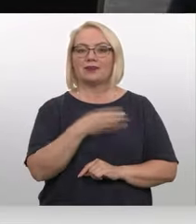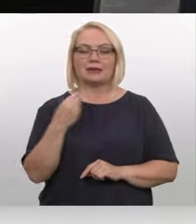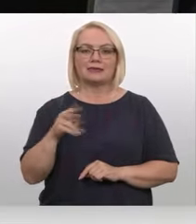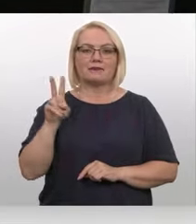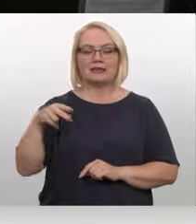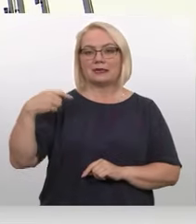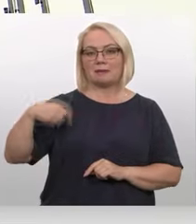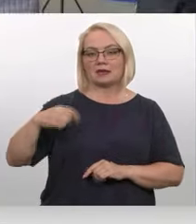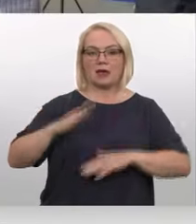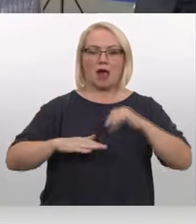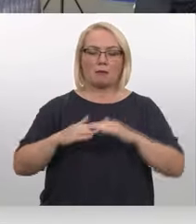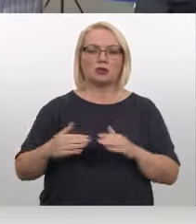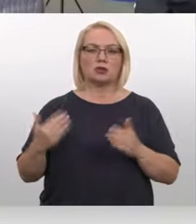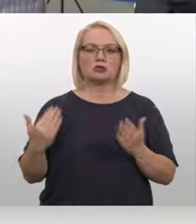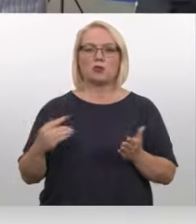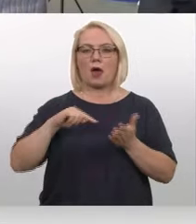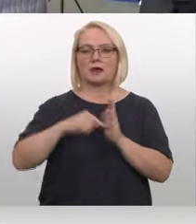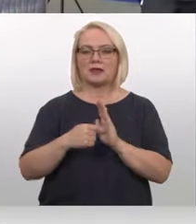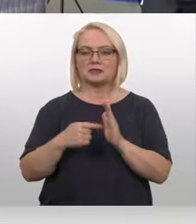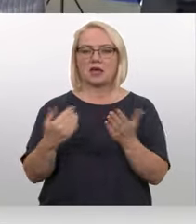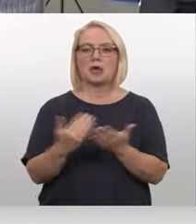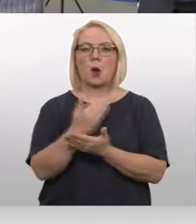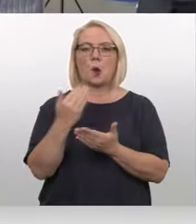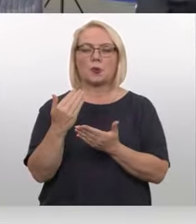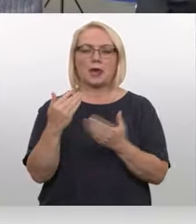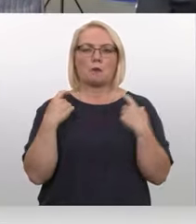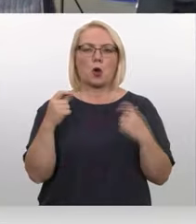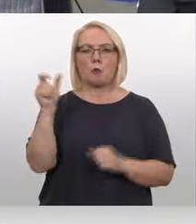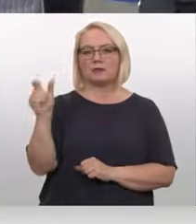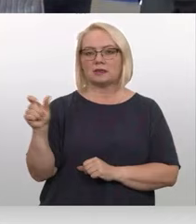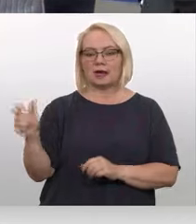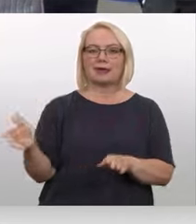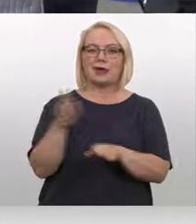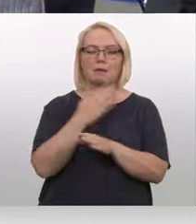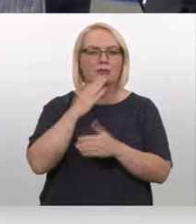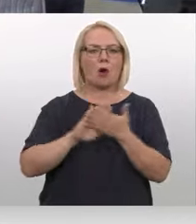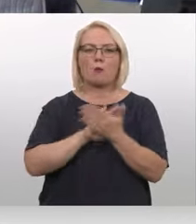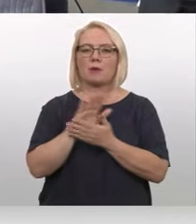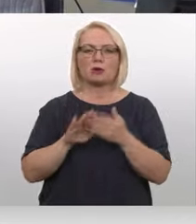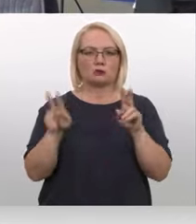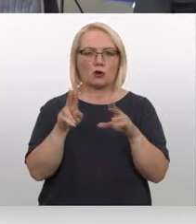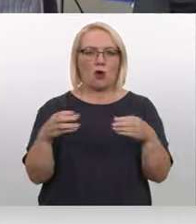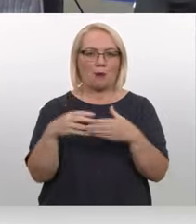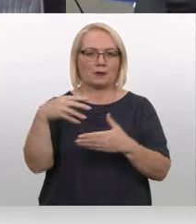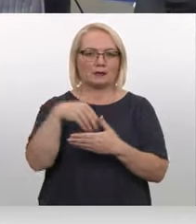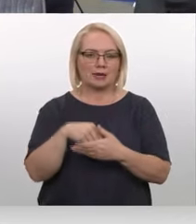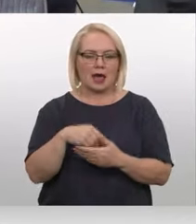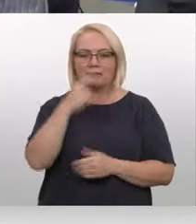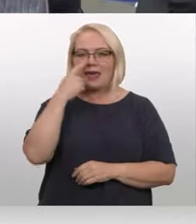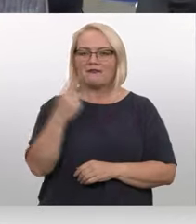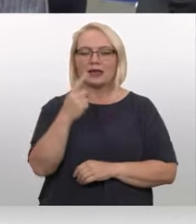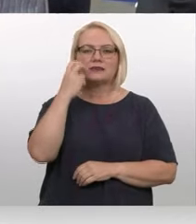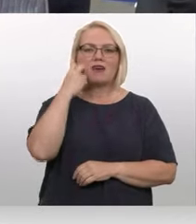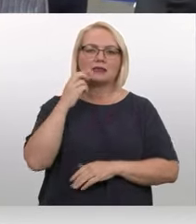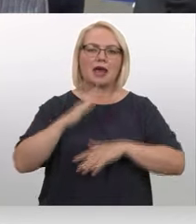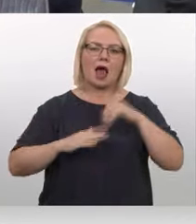viceprezidentu amati šoreiz ir tikuši jaunajiem komisāriem, tātad tie, kas iepriekš nav bijuši komisijā, tātad neviens no vecajiem nav